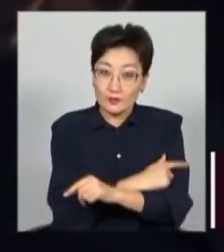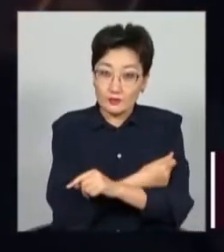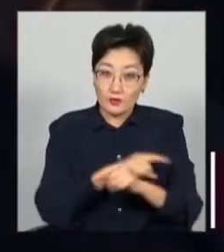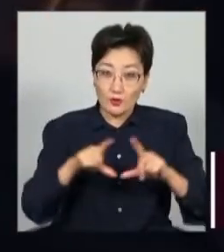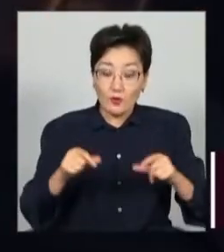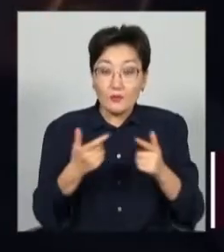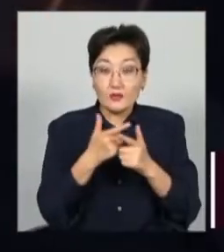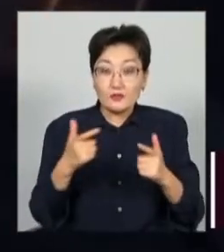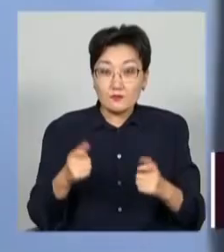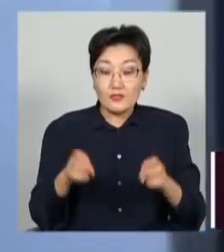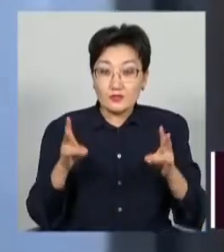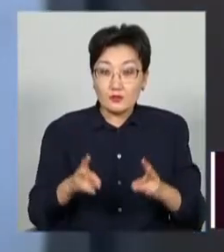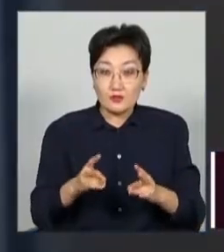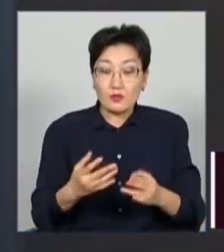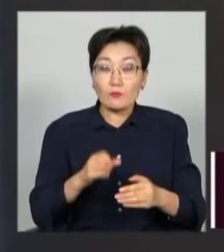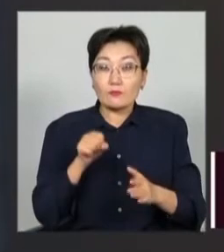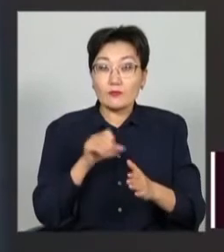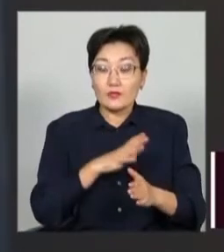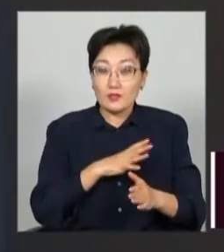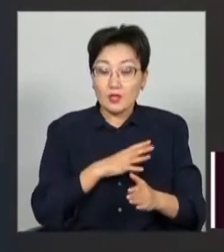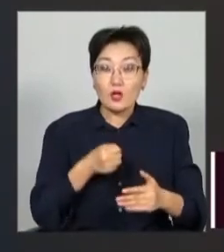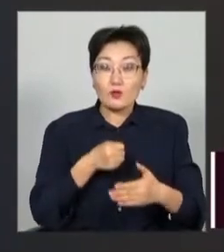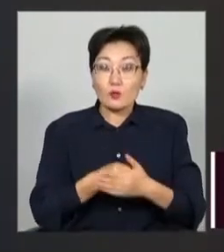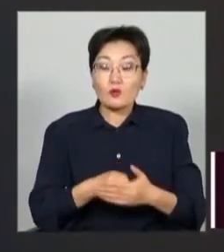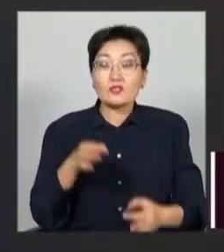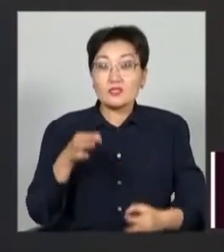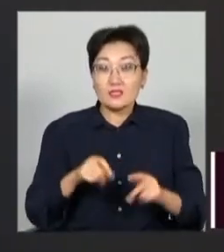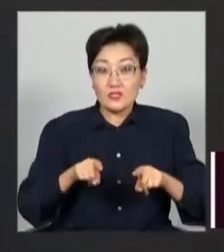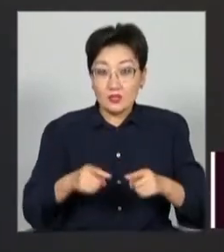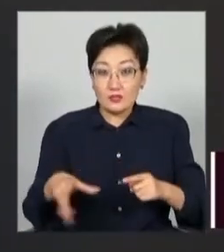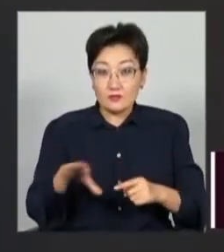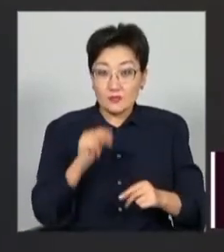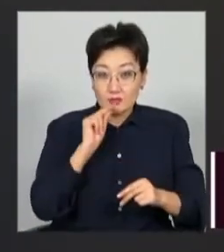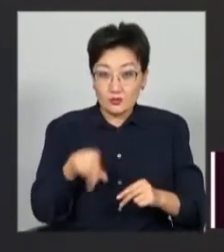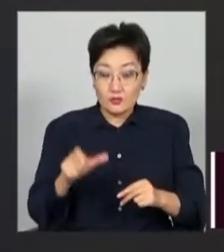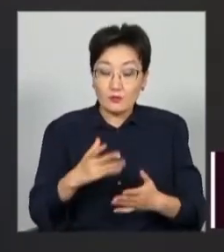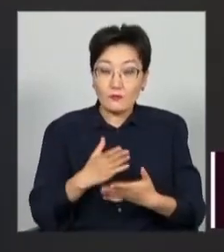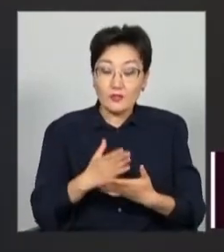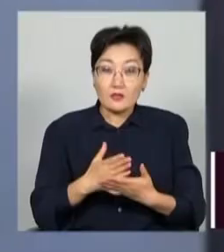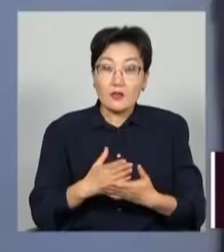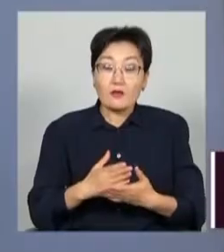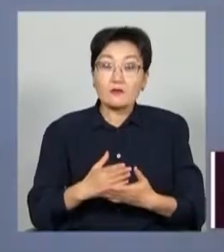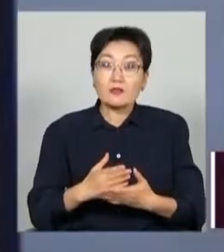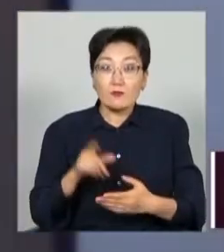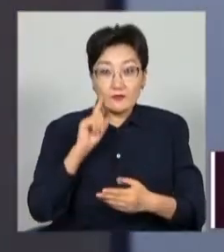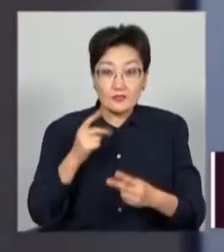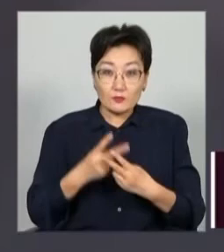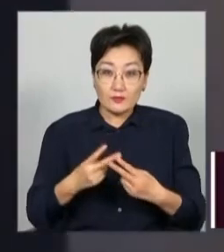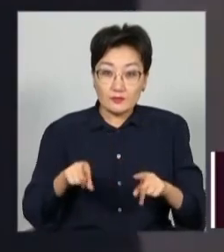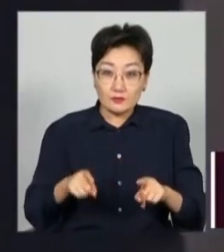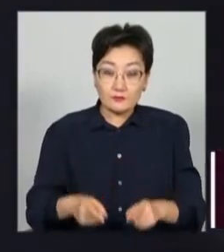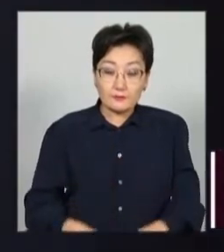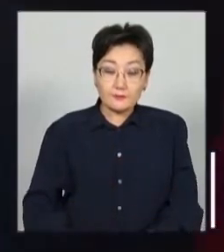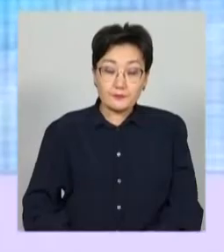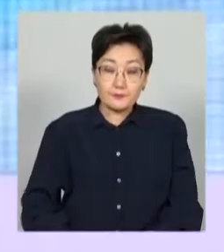сообщается что травмы они получили до задержания сейчас все обвиняемые находятся в изоляторе временного содержания